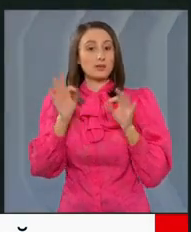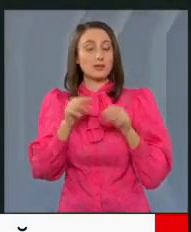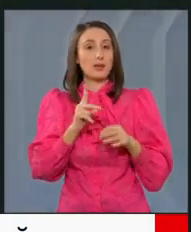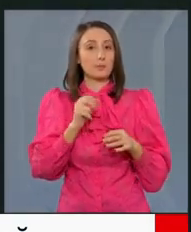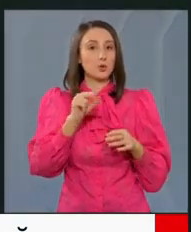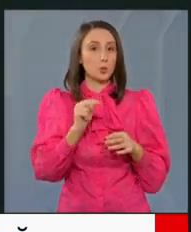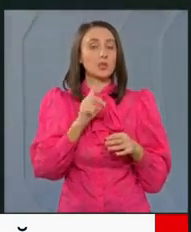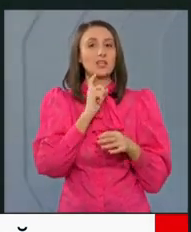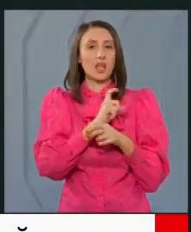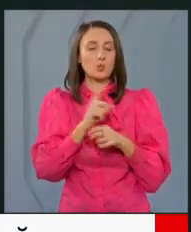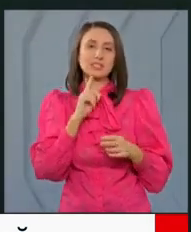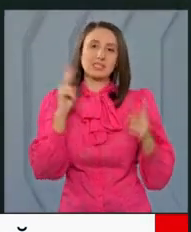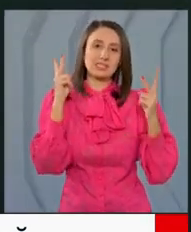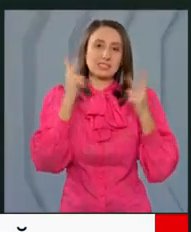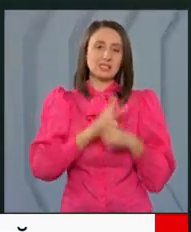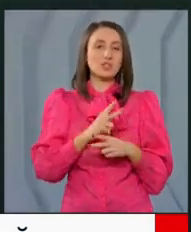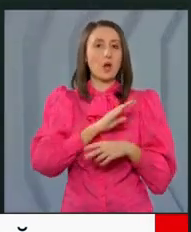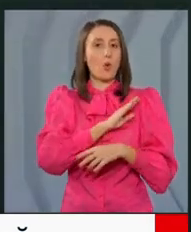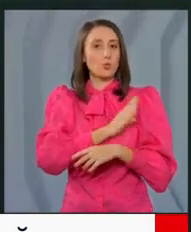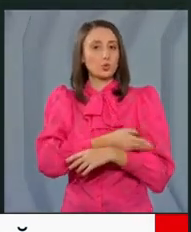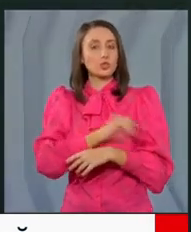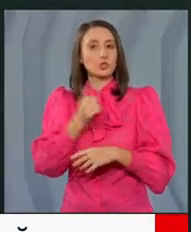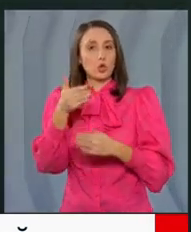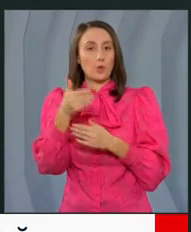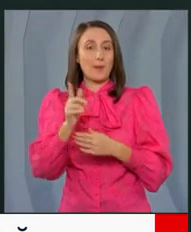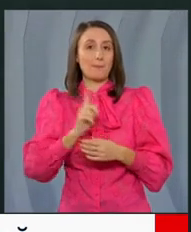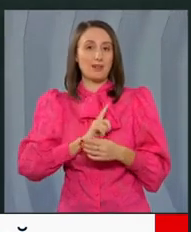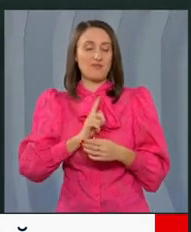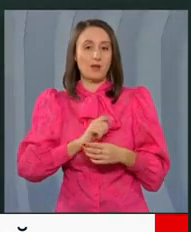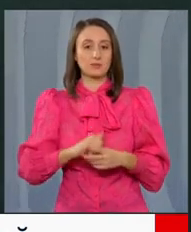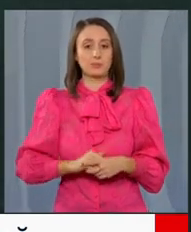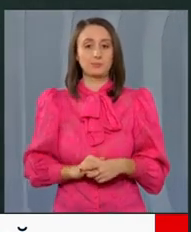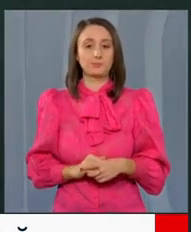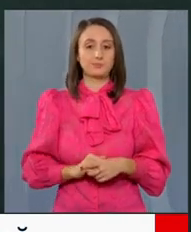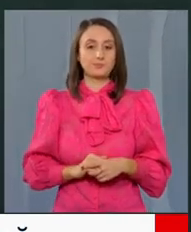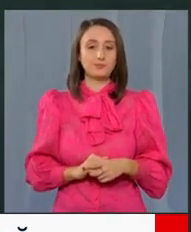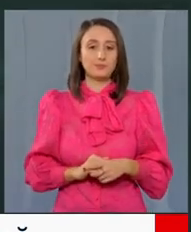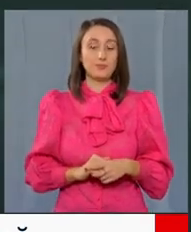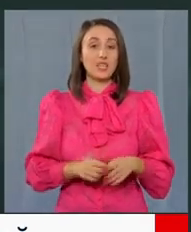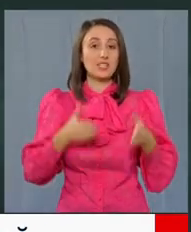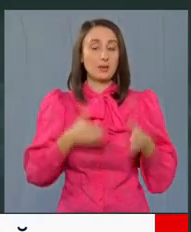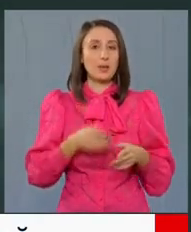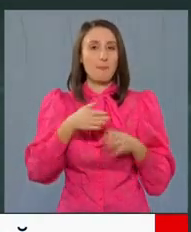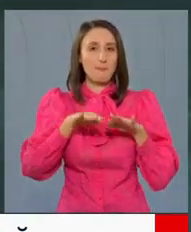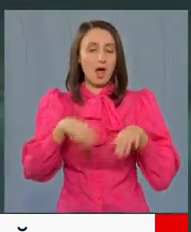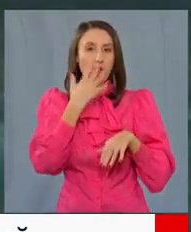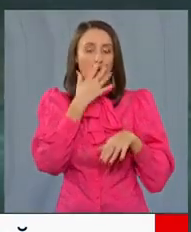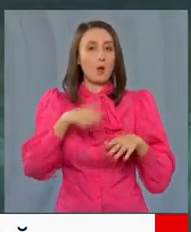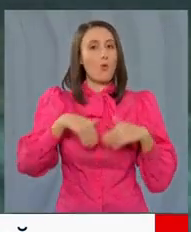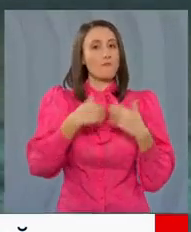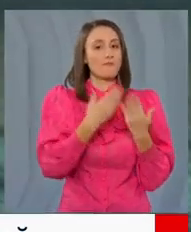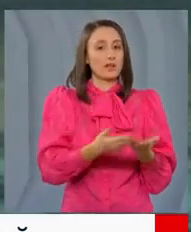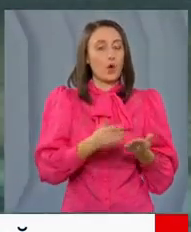neptundip din cauza neînțelegerilor dintre autorități și companiile concesionare inițial zăcămintele din Marea Neagră fuseseră